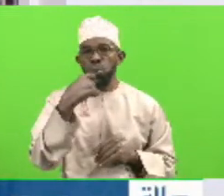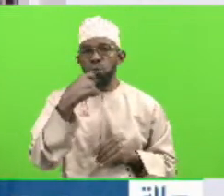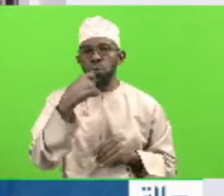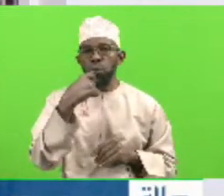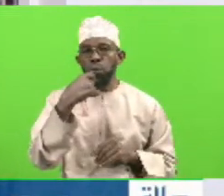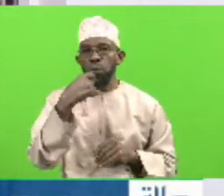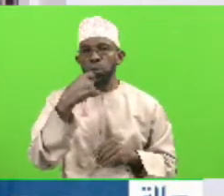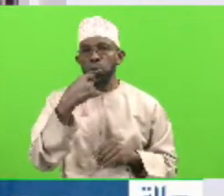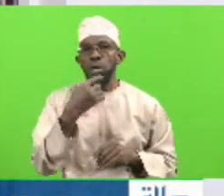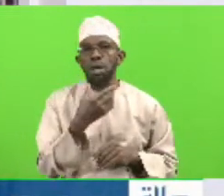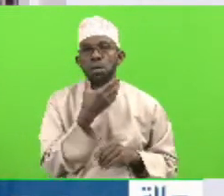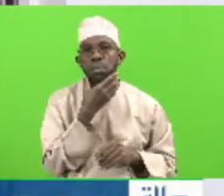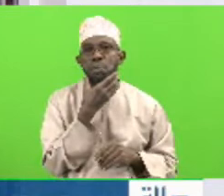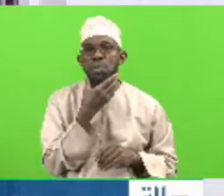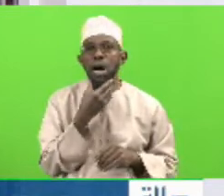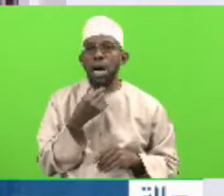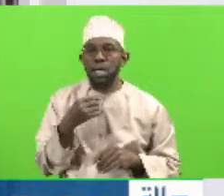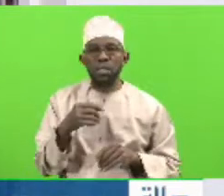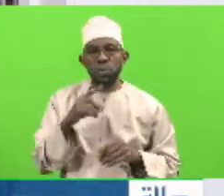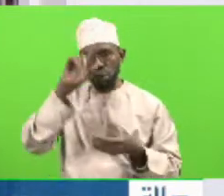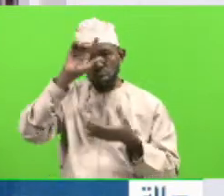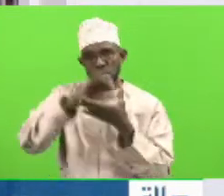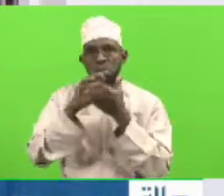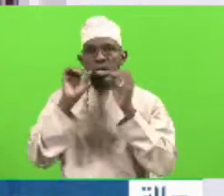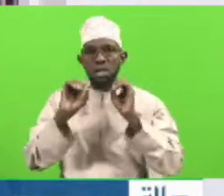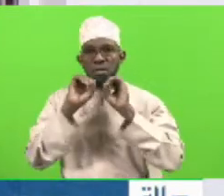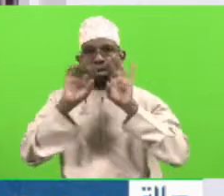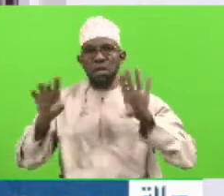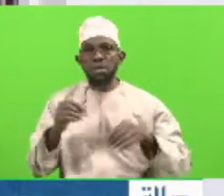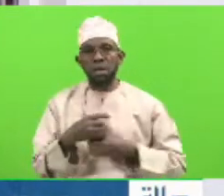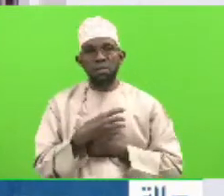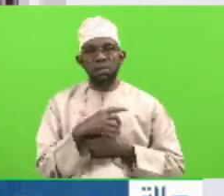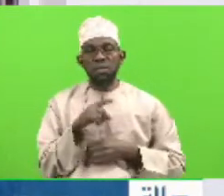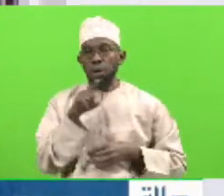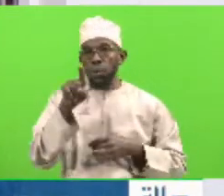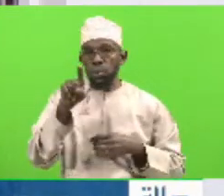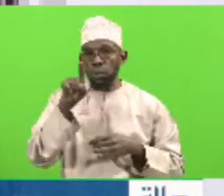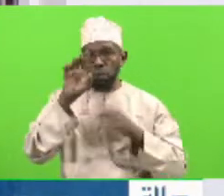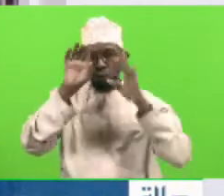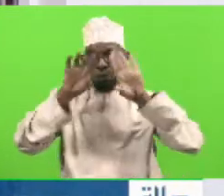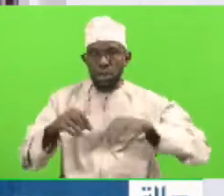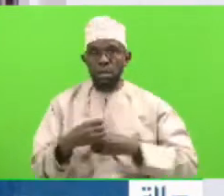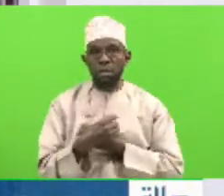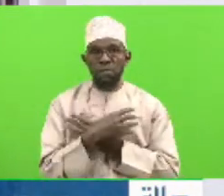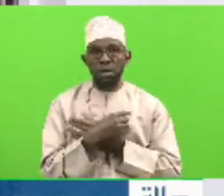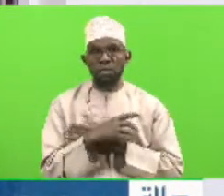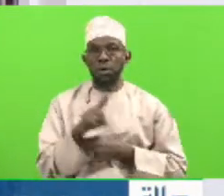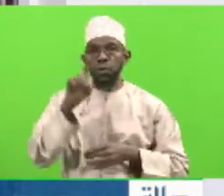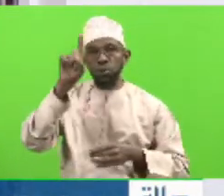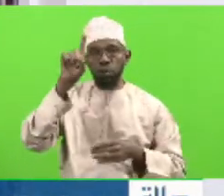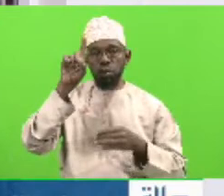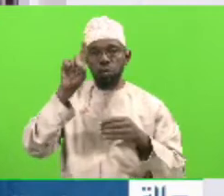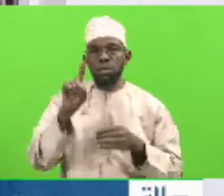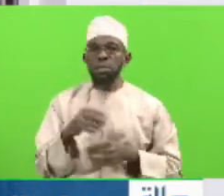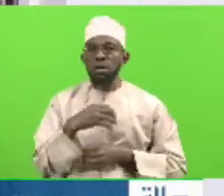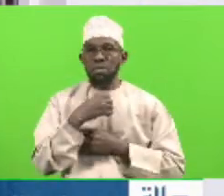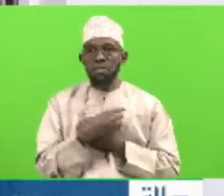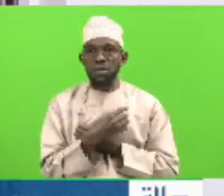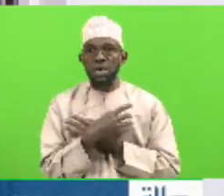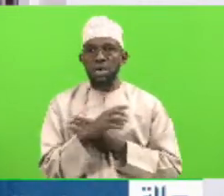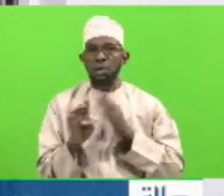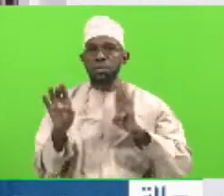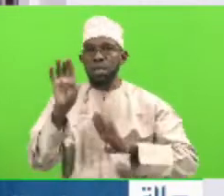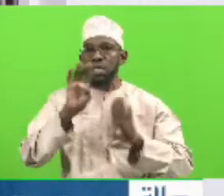أدبار الرجال والنساء فقد كفر. فاتقوا الله أيها المسلمون، اتقوا الله عباد الله، اتقوا الله في